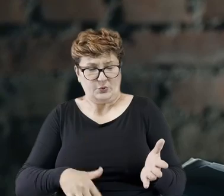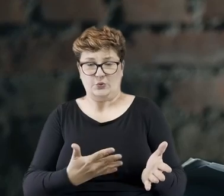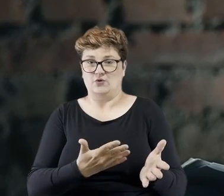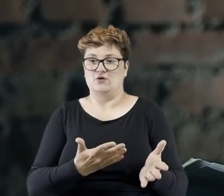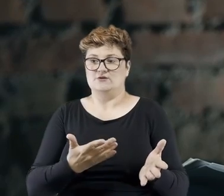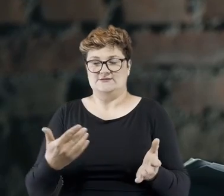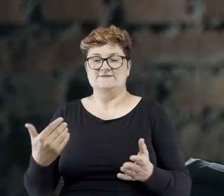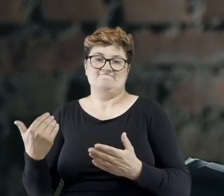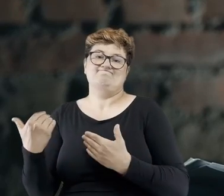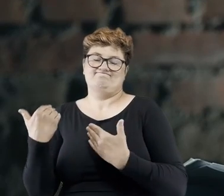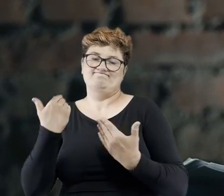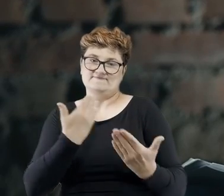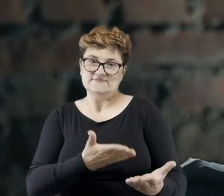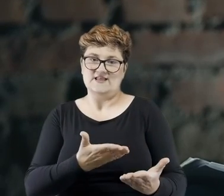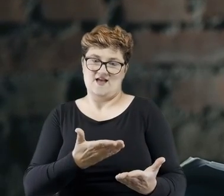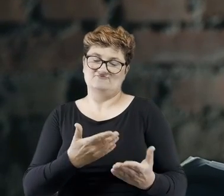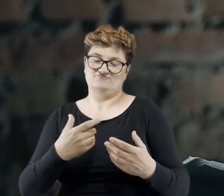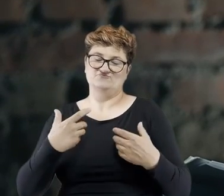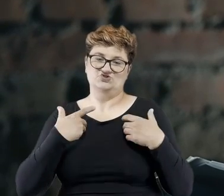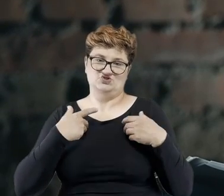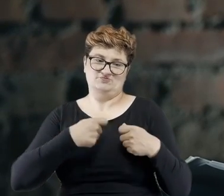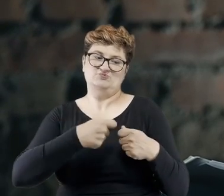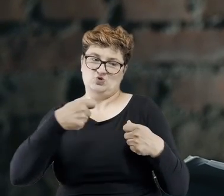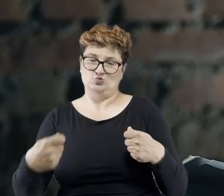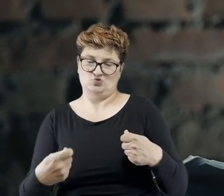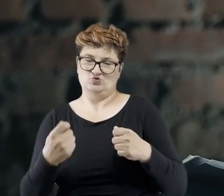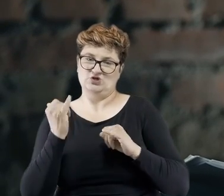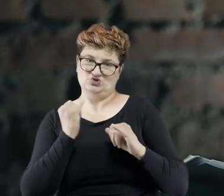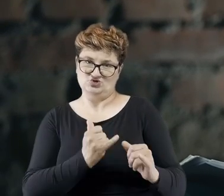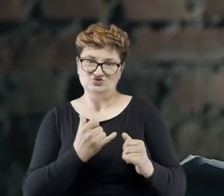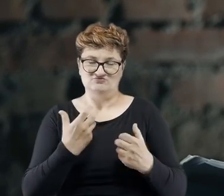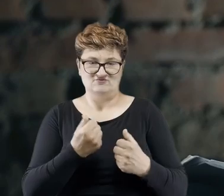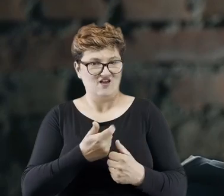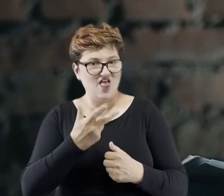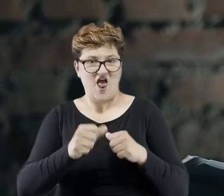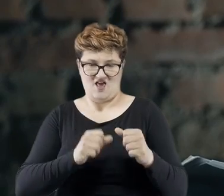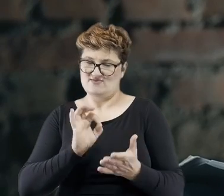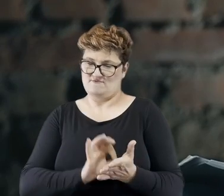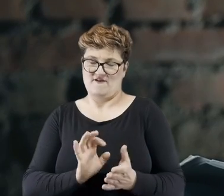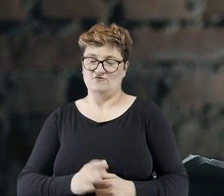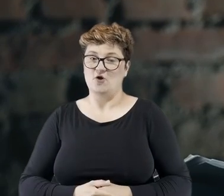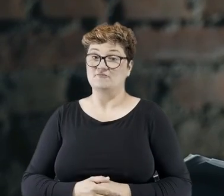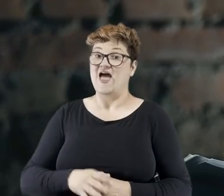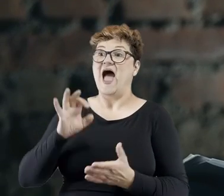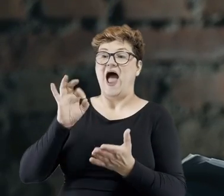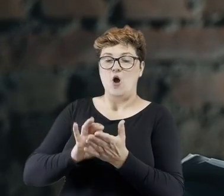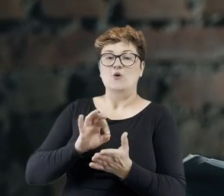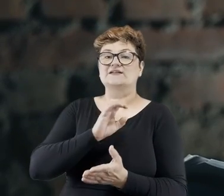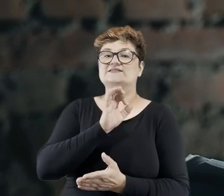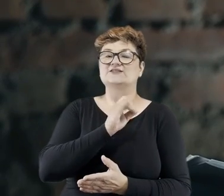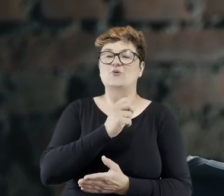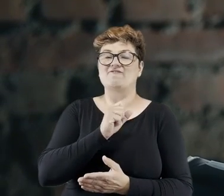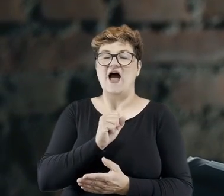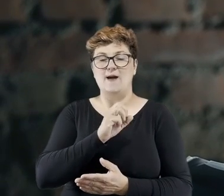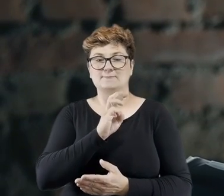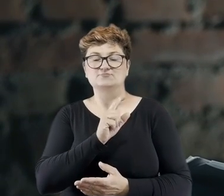jakby przedłużyła jej tutaj, jak rozmawiałyśmy, o życie co najmniej kilka lat. A w tym czasie Stanisława Przybyszewska